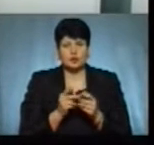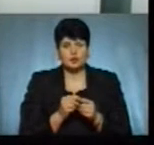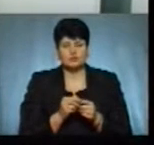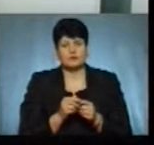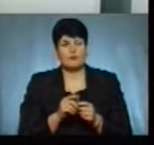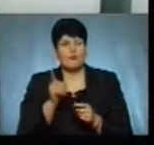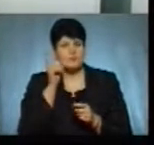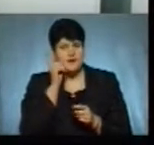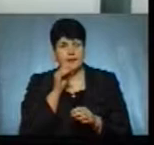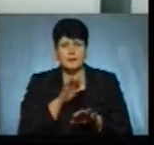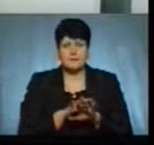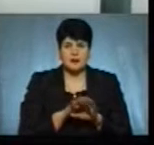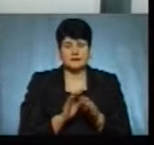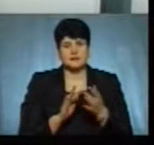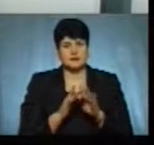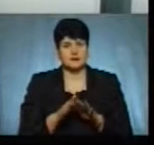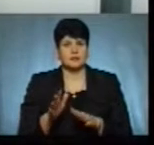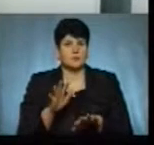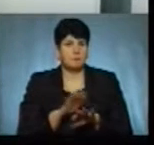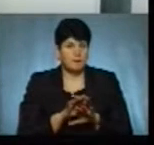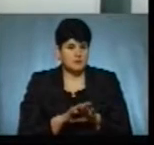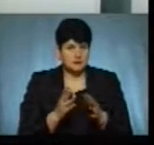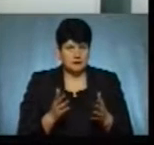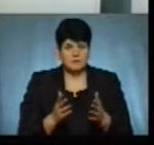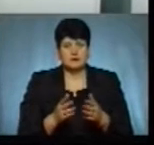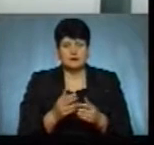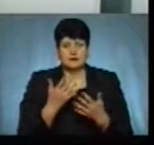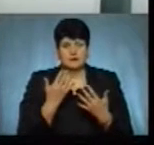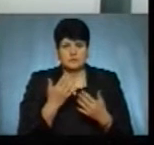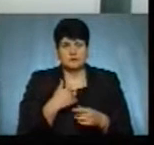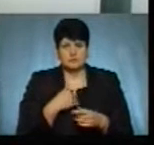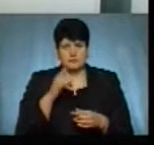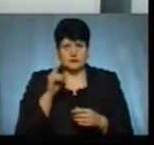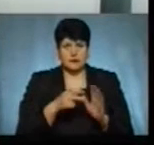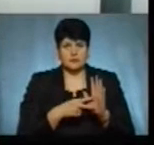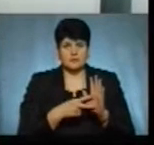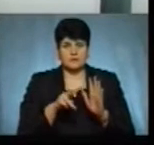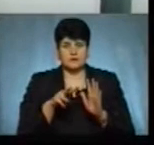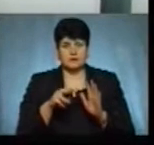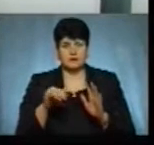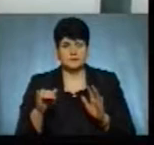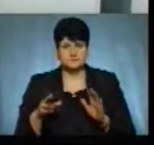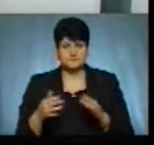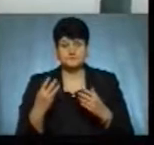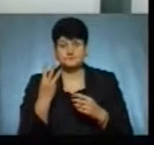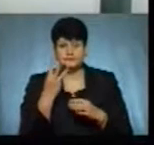через інтернет-банкінг. Наскільки я знаю, вже з 7 лютого три банки в перший день почали